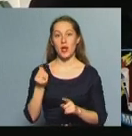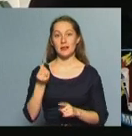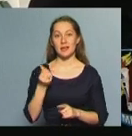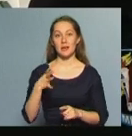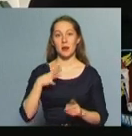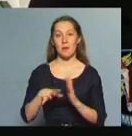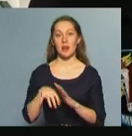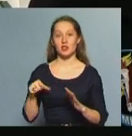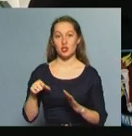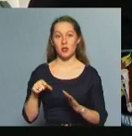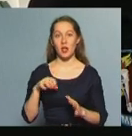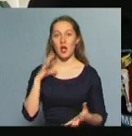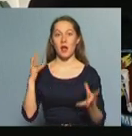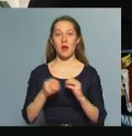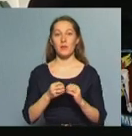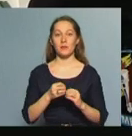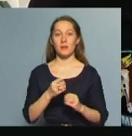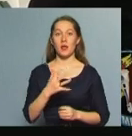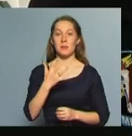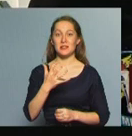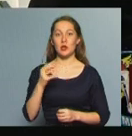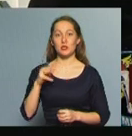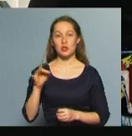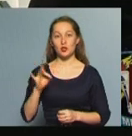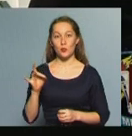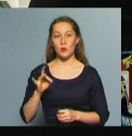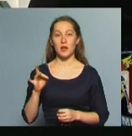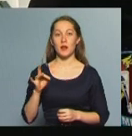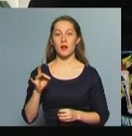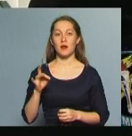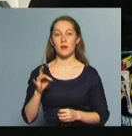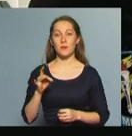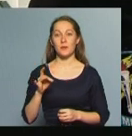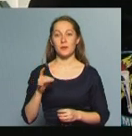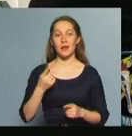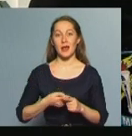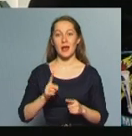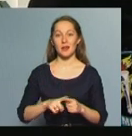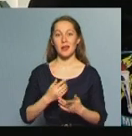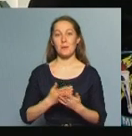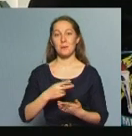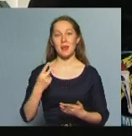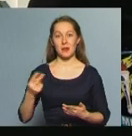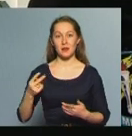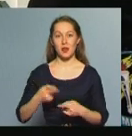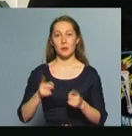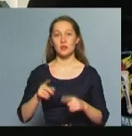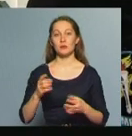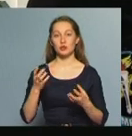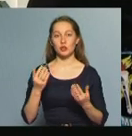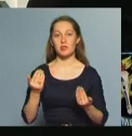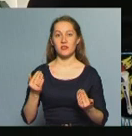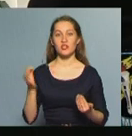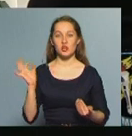были похищены в сумме 500 тысяч рублей. Это ориентировочно, так как потерпевшие сейчас еще в настоящее время